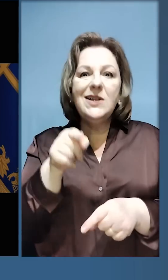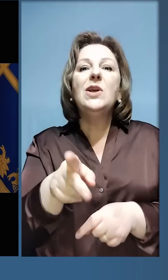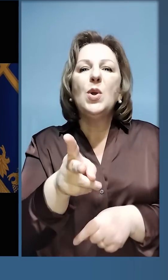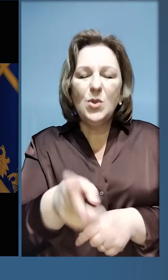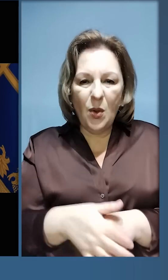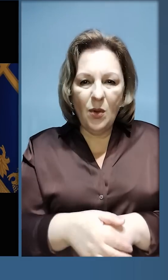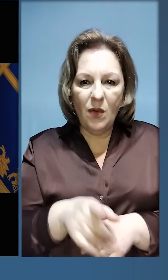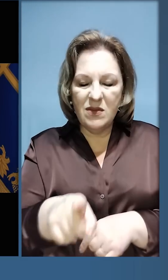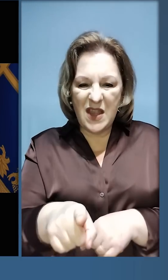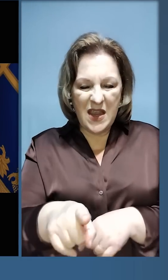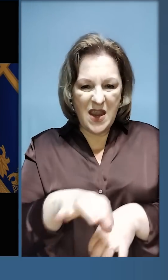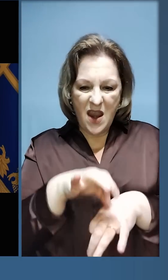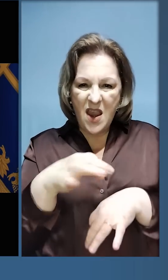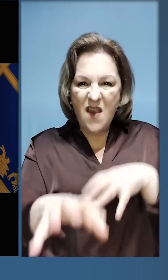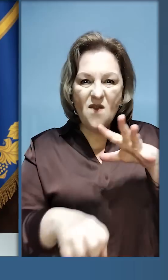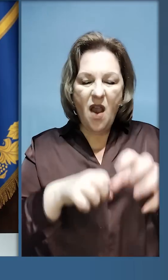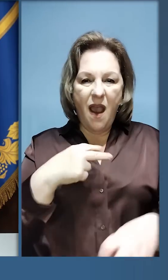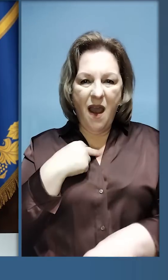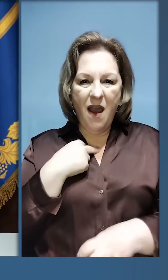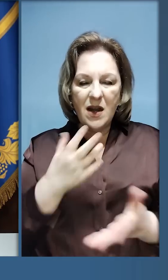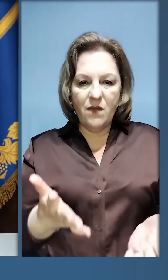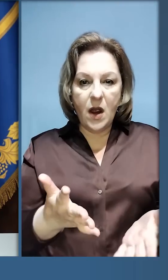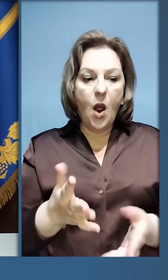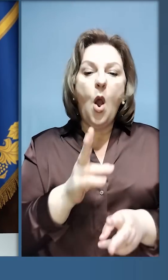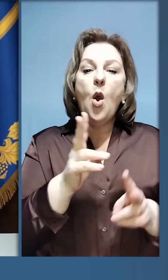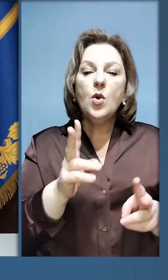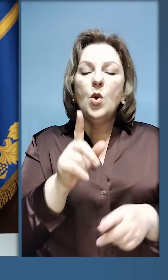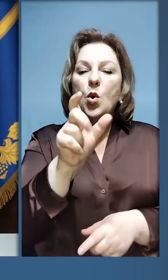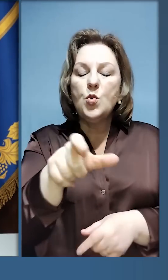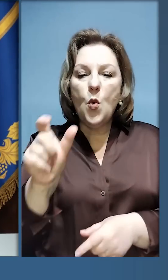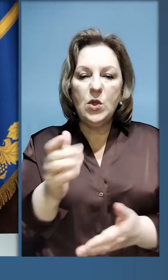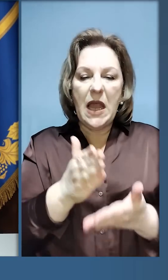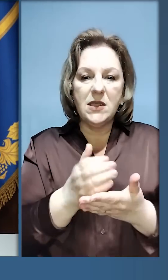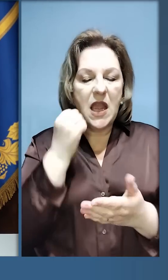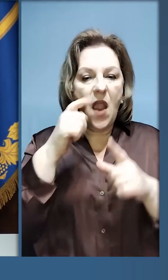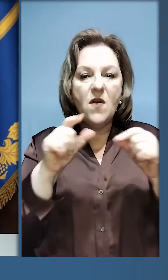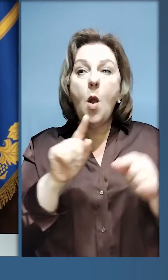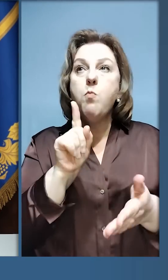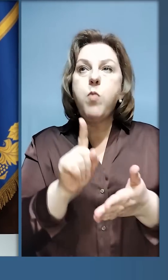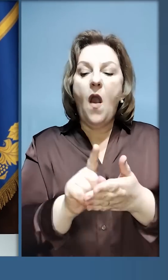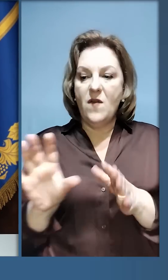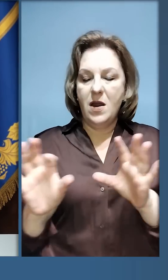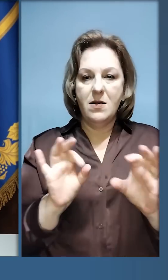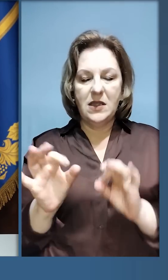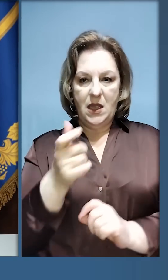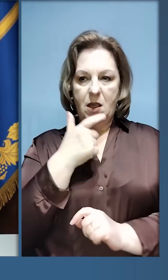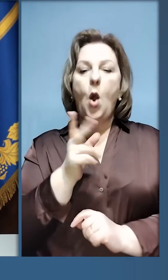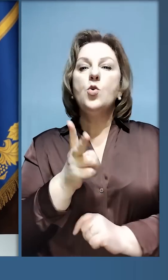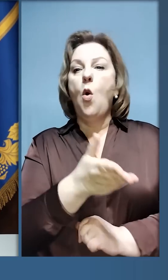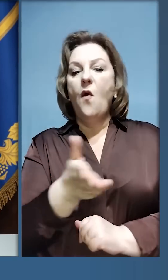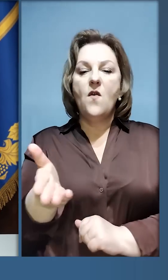то ти хто ти? Ти варвар. Ті люди, які знаходяться в Кремлі, повинні обрати, хто вони.